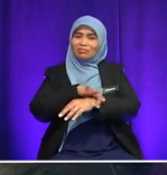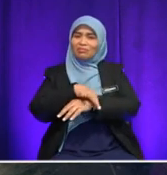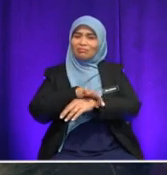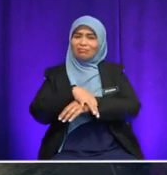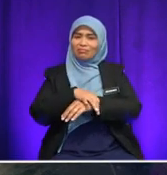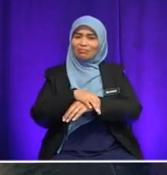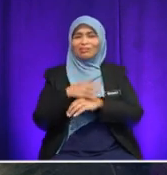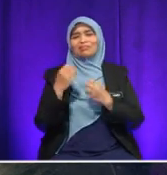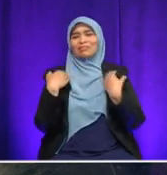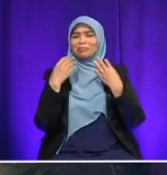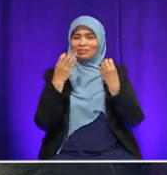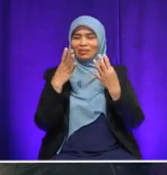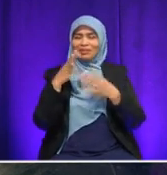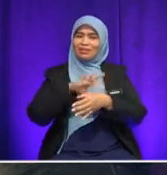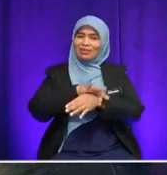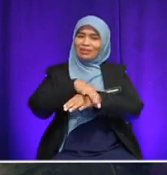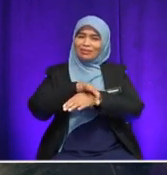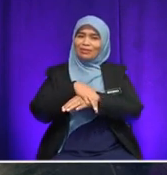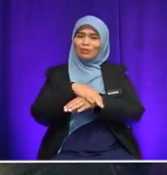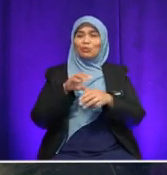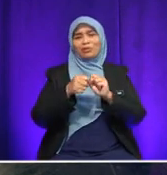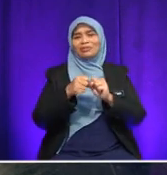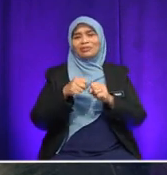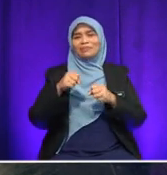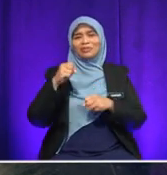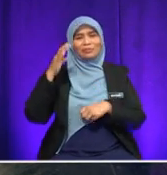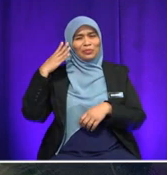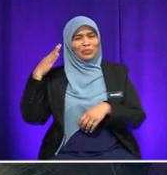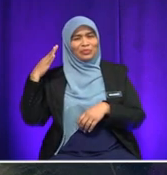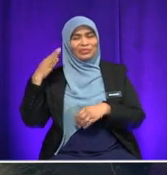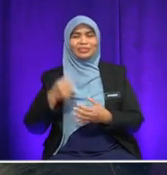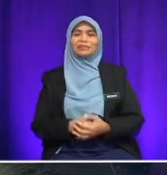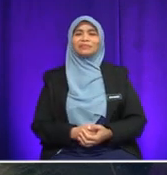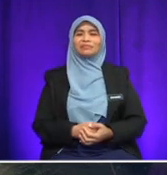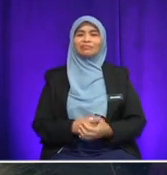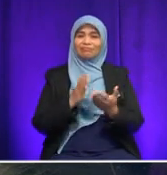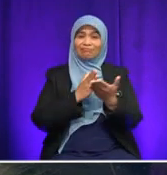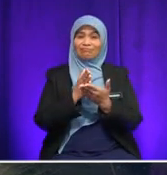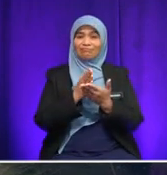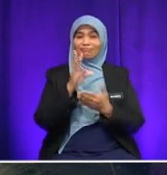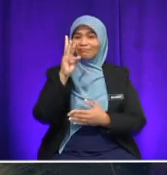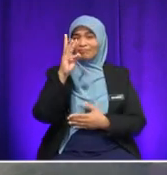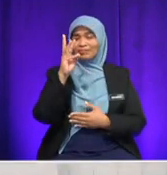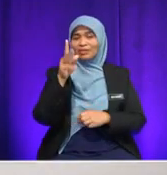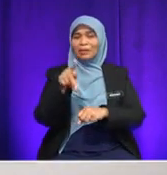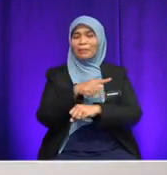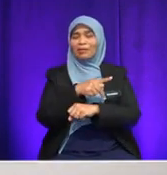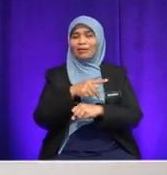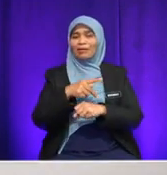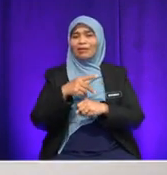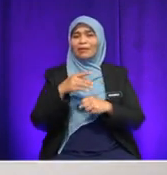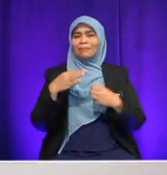Jadi bunyilah cing-cing-cing-cing. Okey. Dan seterusnya, yang keenam, dia memakai singlet yang